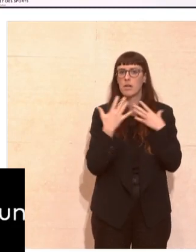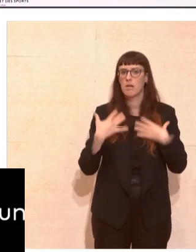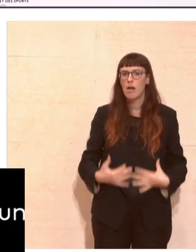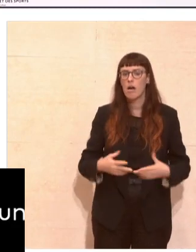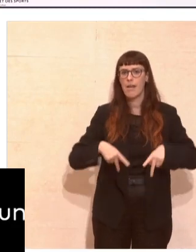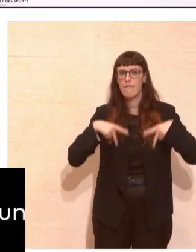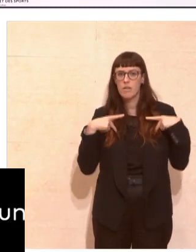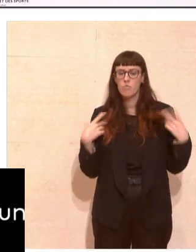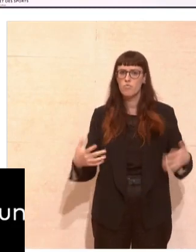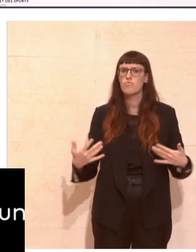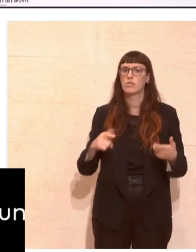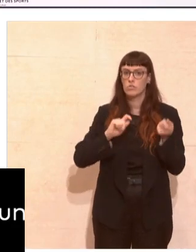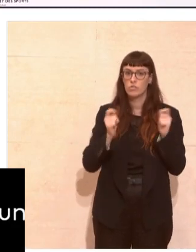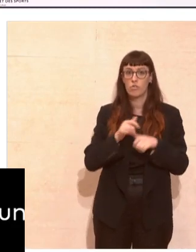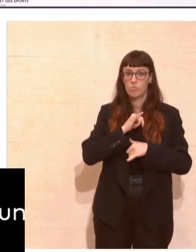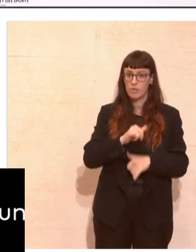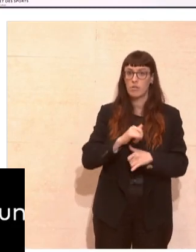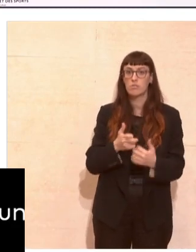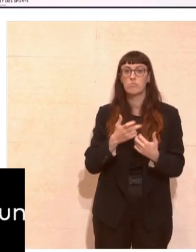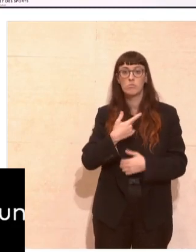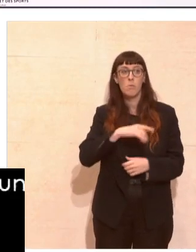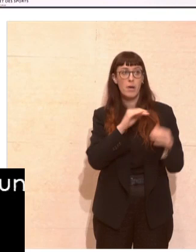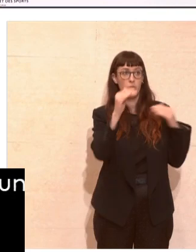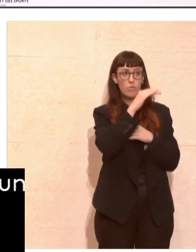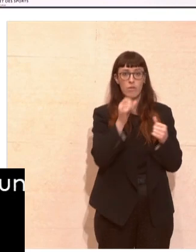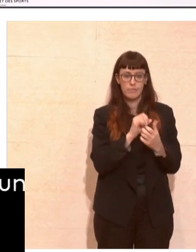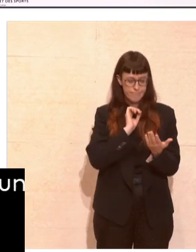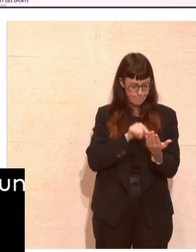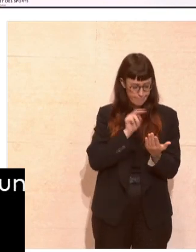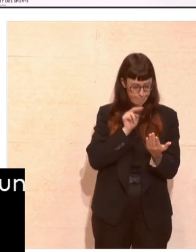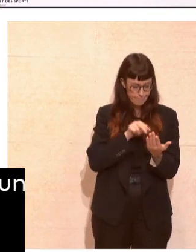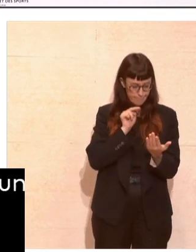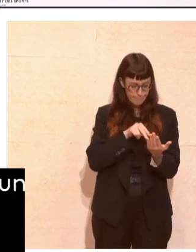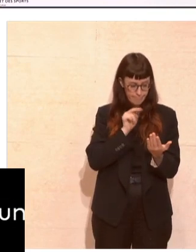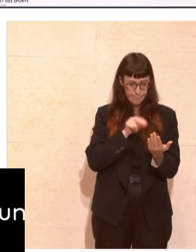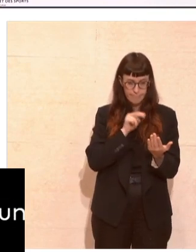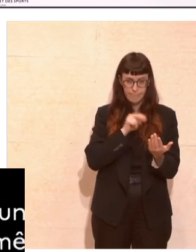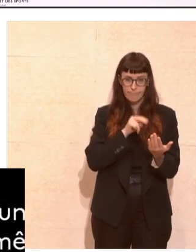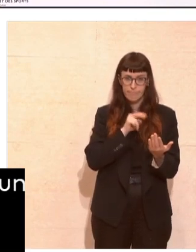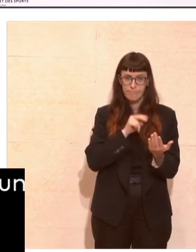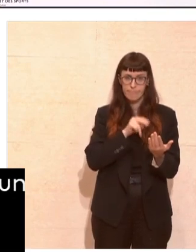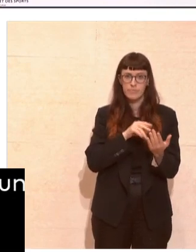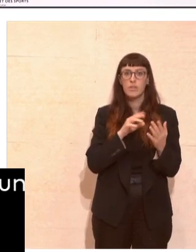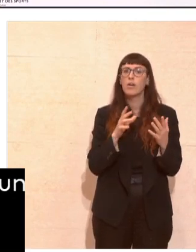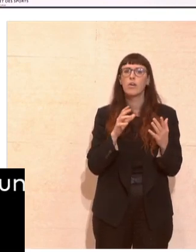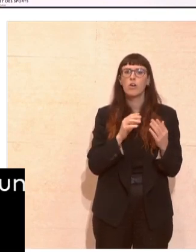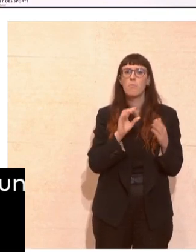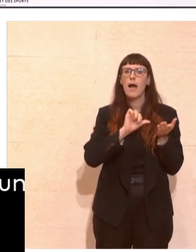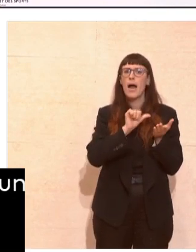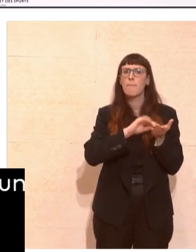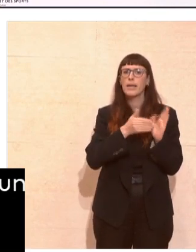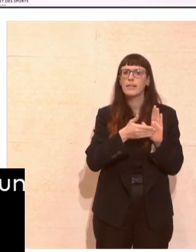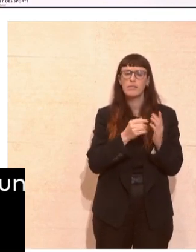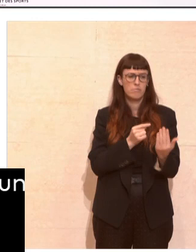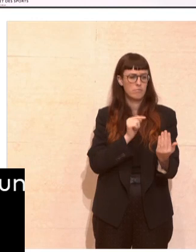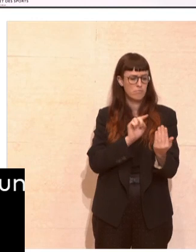adolescents, et nous-mêmes, les adultes, on peut regarder tous, notre téléphone n'est pas loin. On doit avoir notre téléphone tous à moins d'1 mètre de nous, probablement les